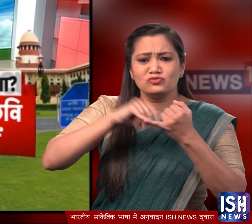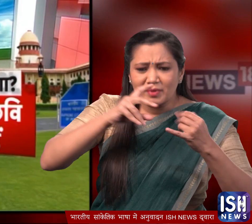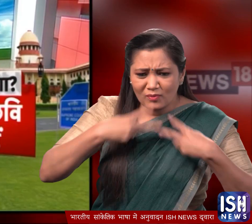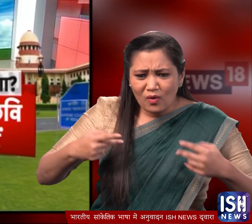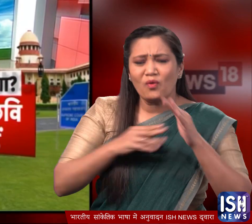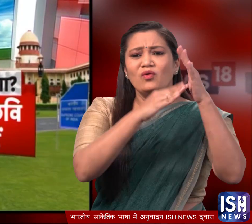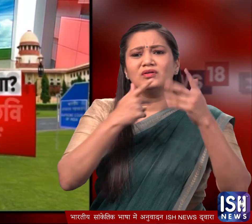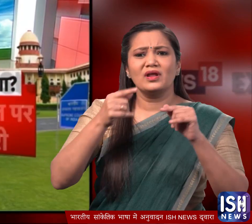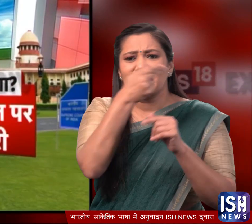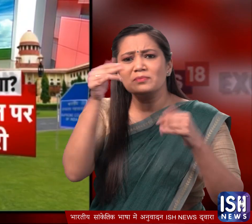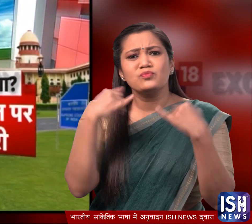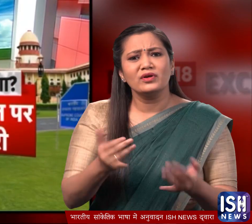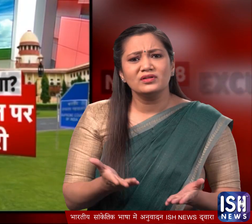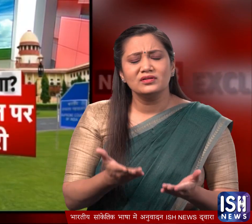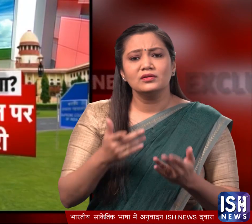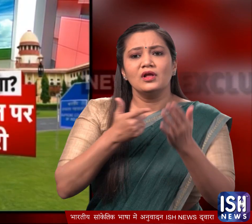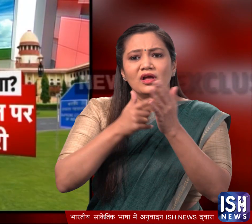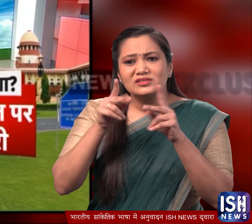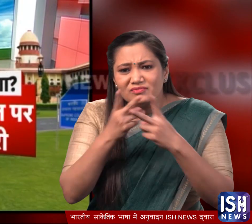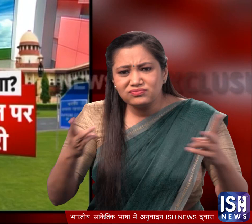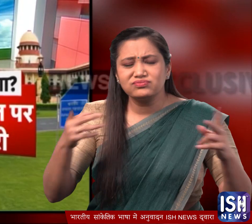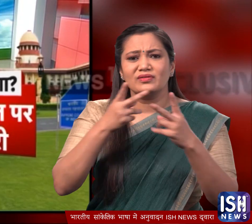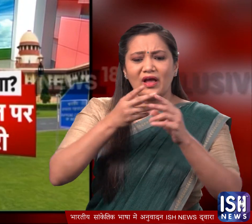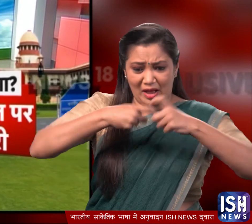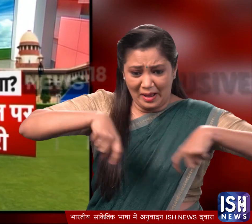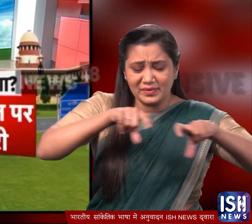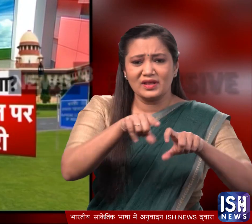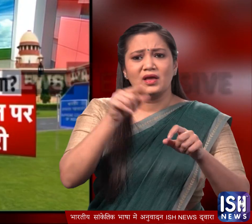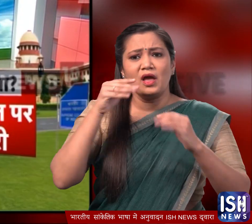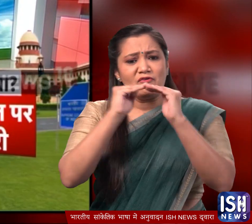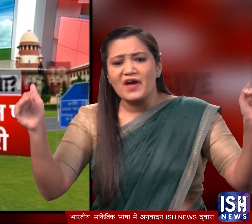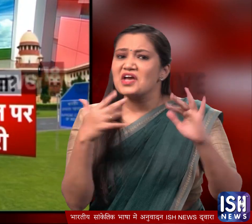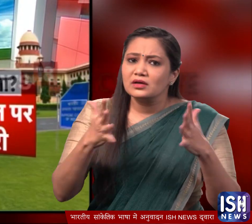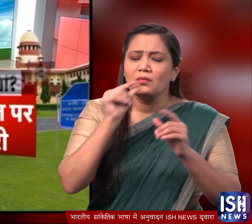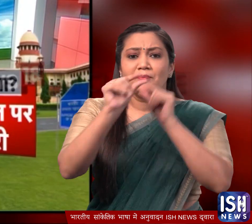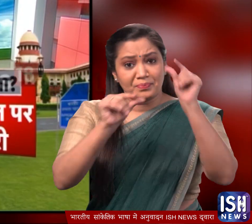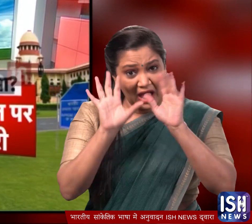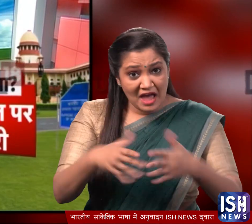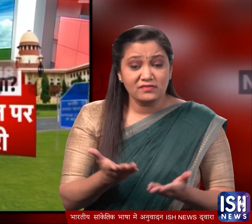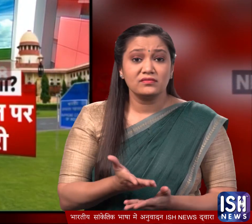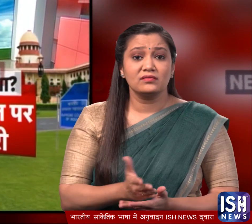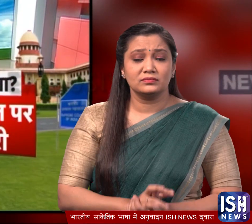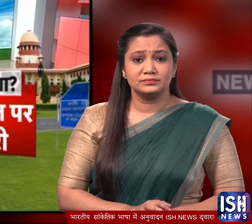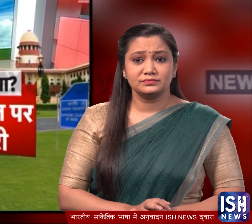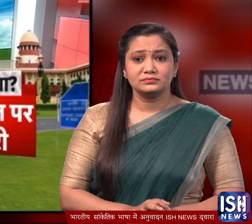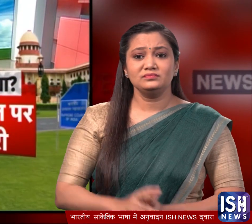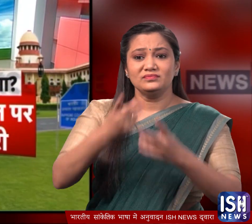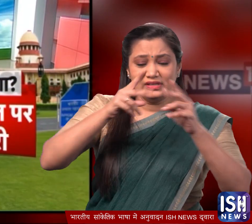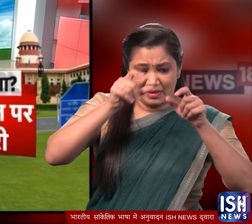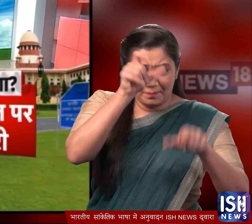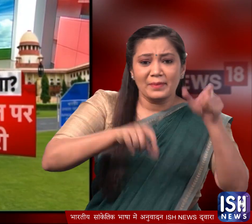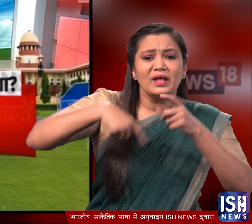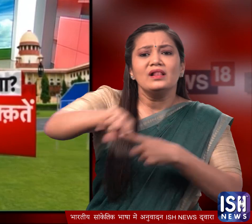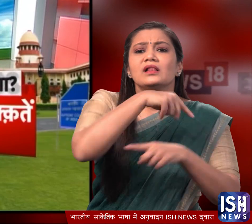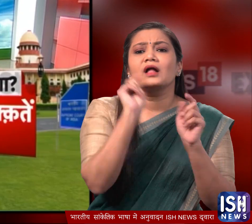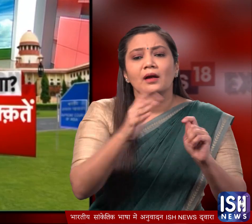खराब कर रहे हैं, क्योंकि किसान संगठनों और कई पार्टियों ने कृषि सुधार कानूनों के मामले में बनी कमेटी की निष्पक्षता पर सवाल उठाए थे, जबकि